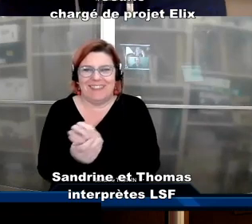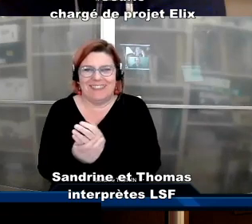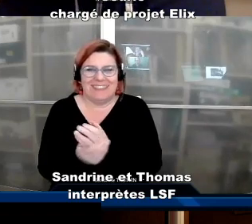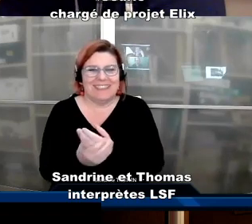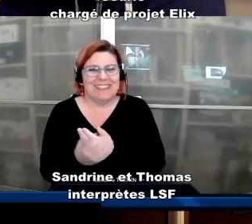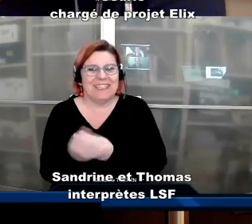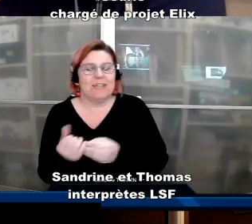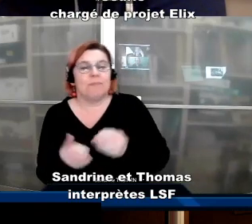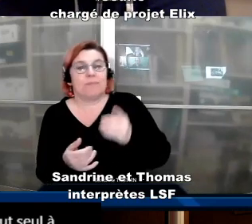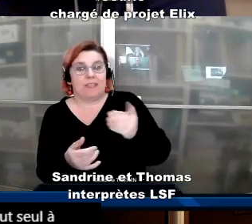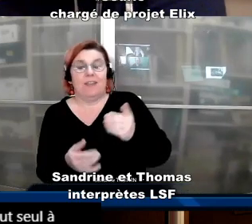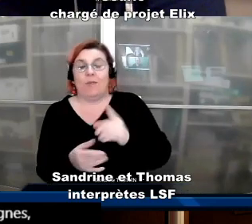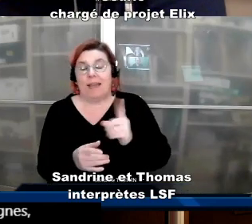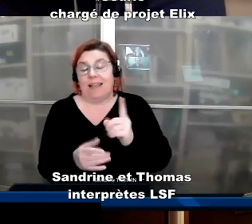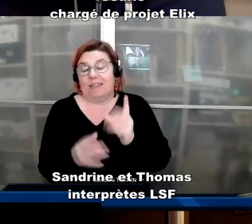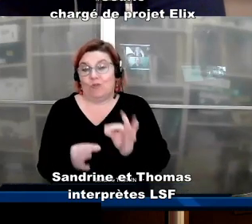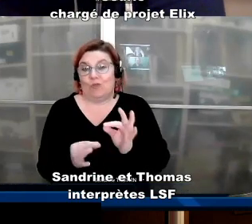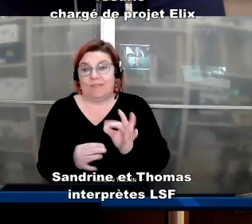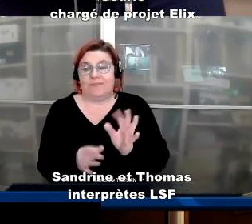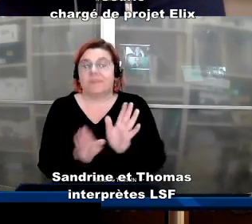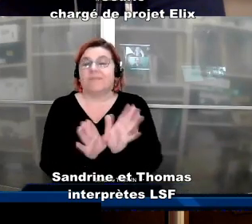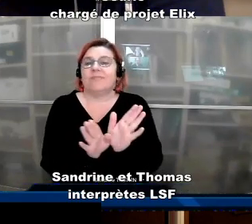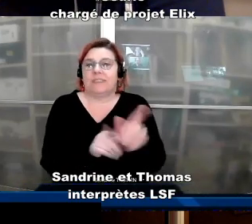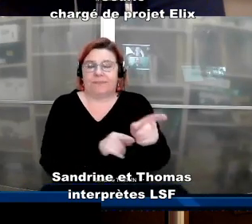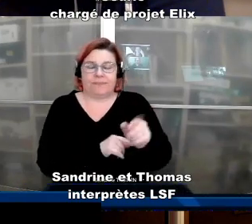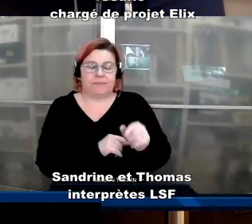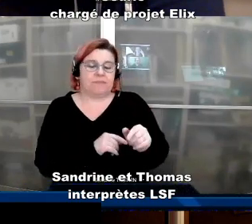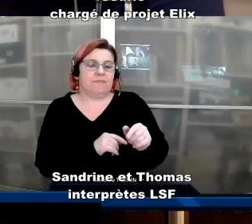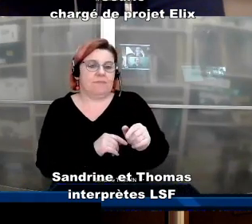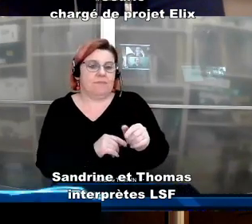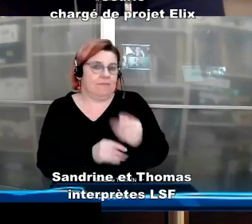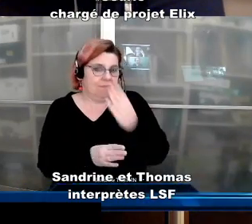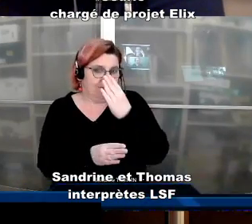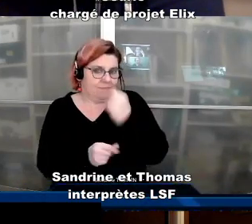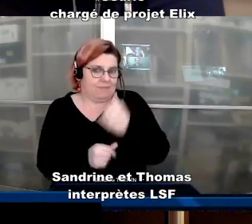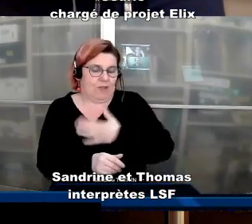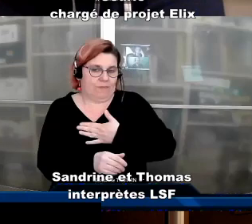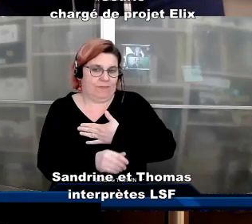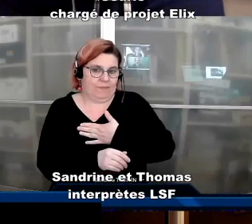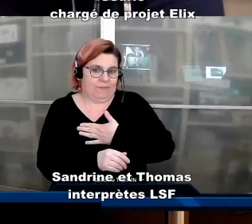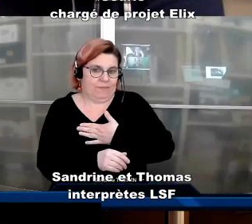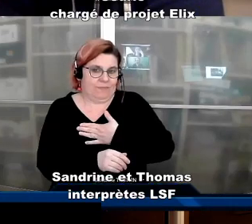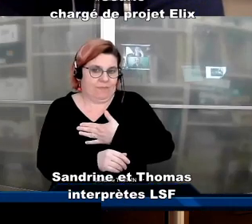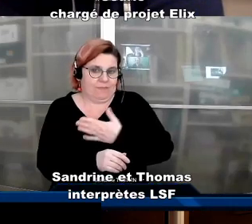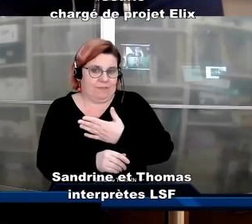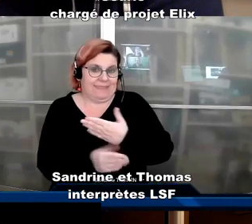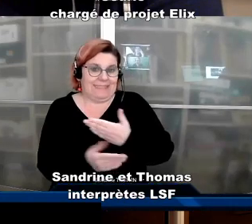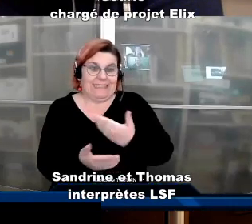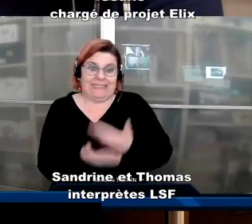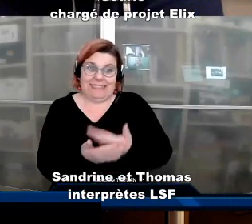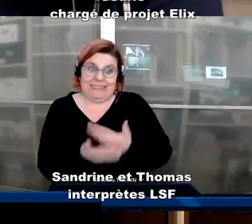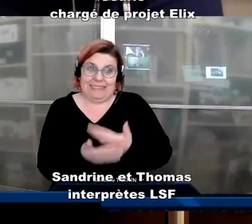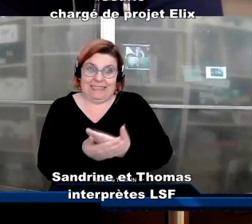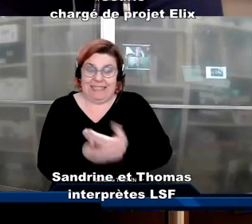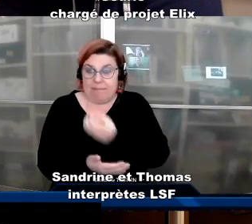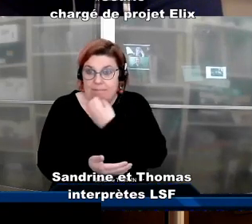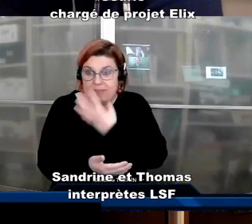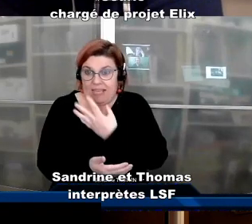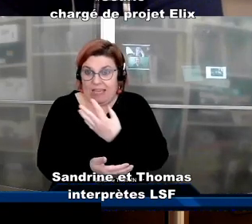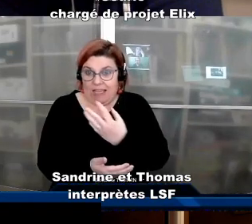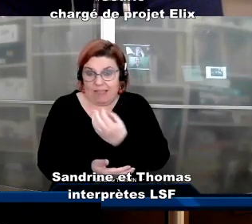non, mais voilà. Après, je pense que ça c'est ma. Je pense que c'est bien de faire les deux. Je pense